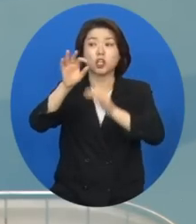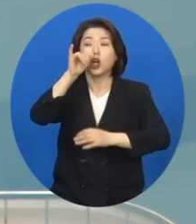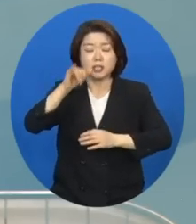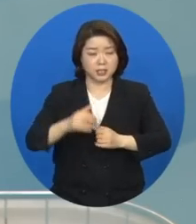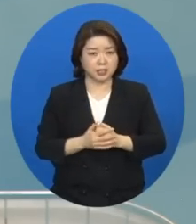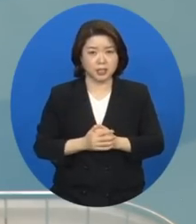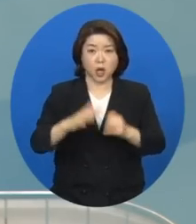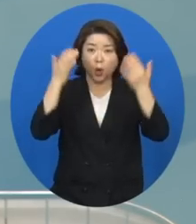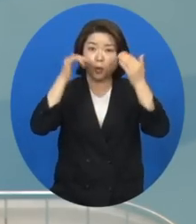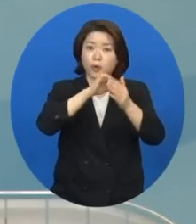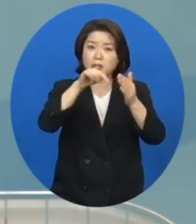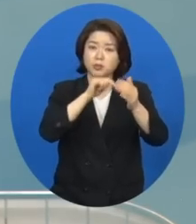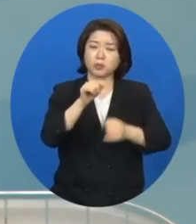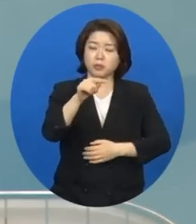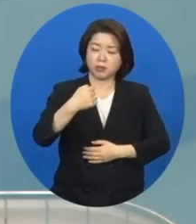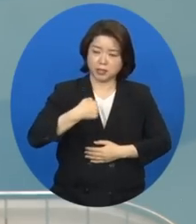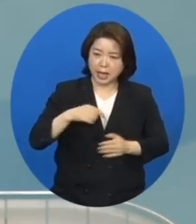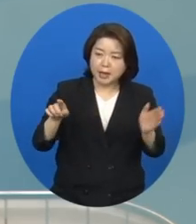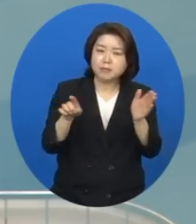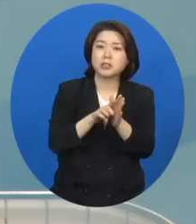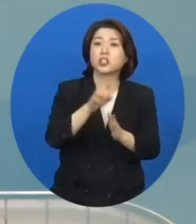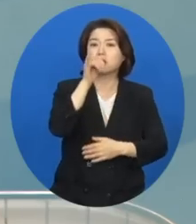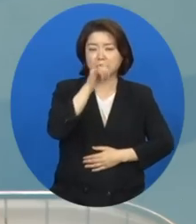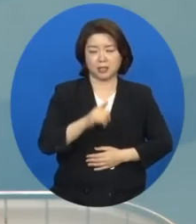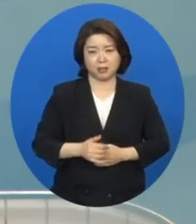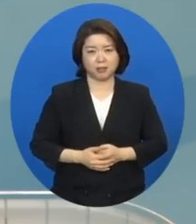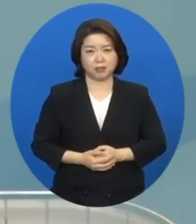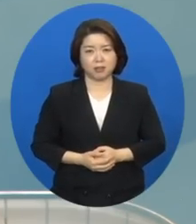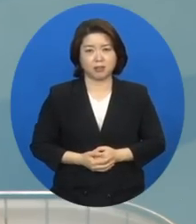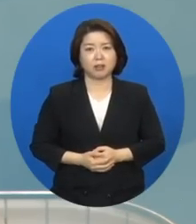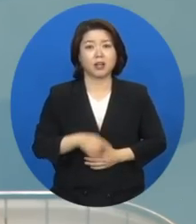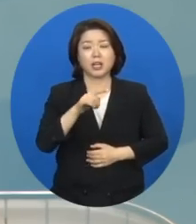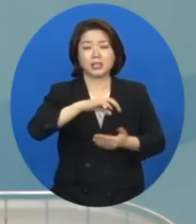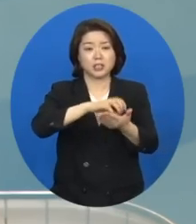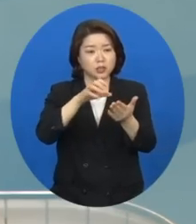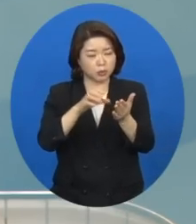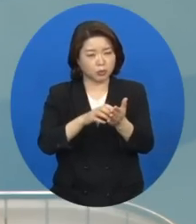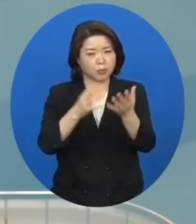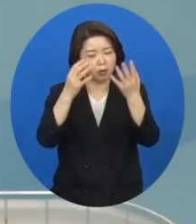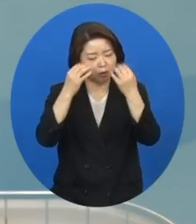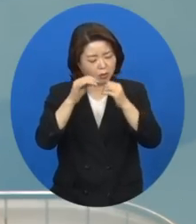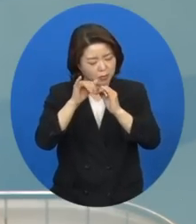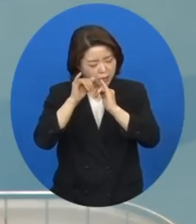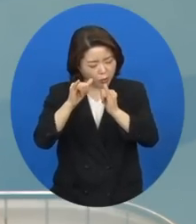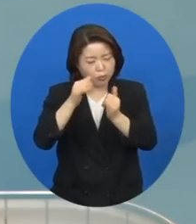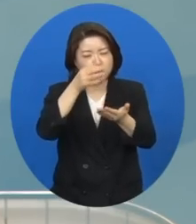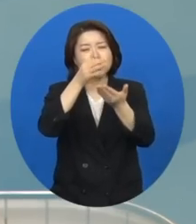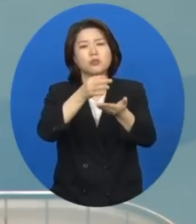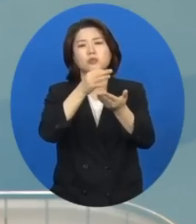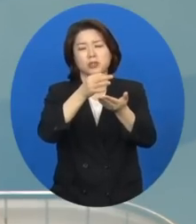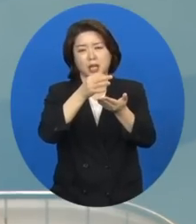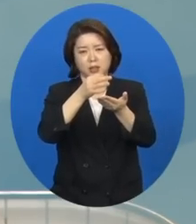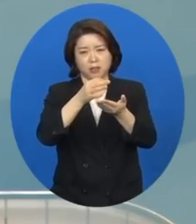고난 속에서도 너 나를 신뢰했잖아. 이 정도면 얼마나 훌륭한 유산이니?